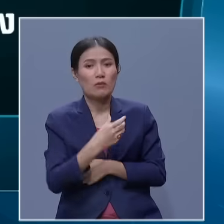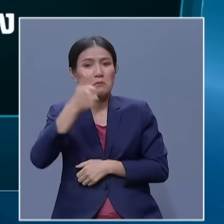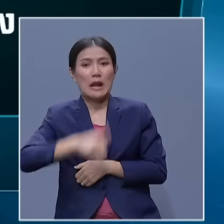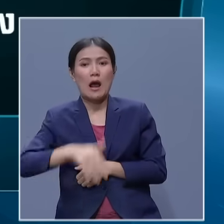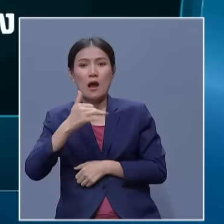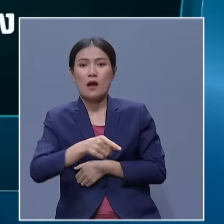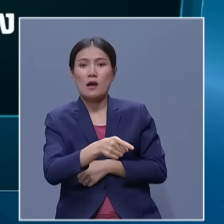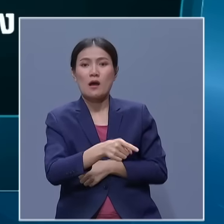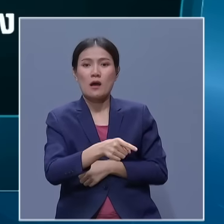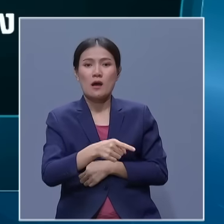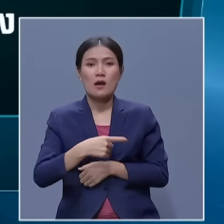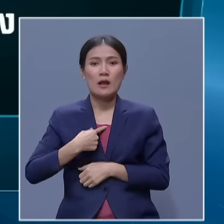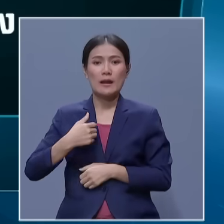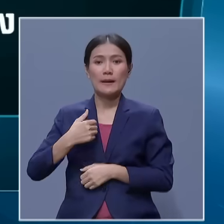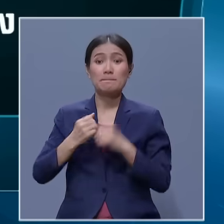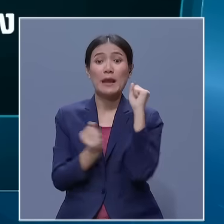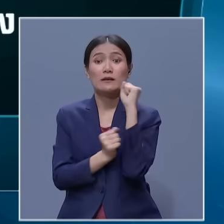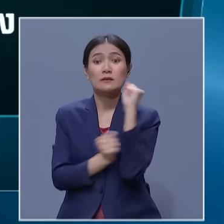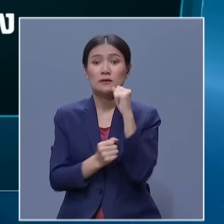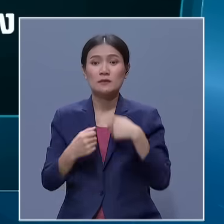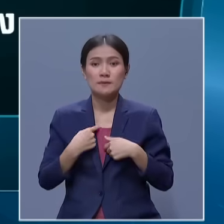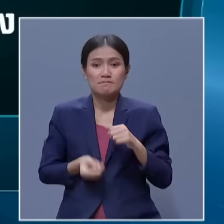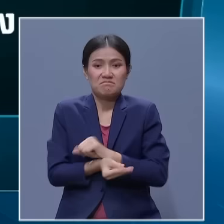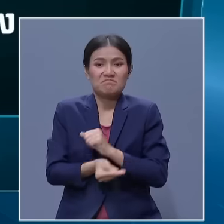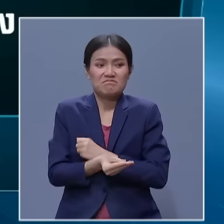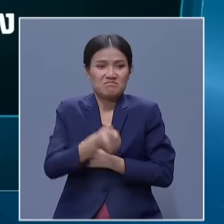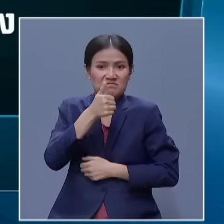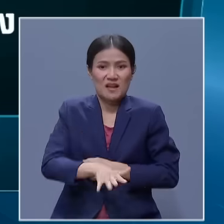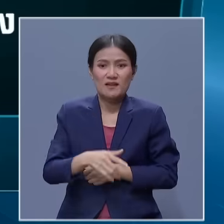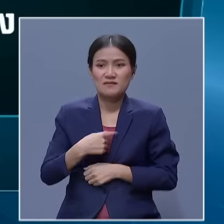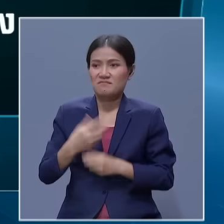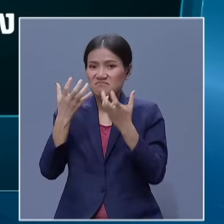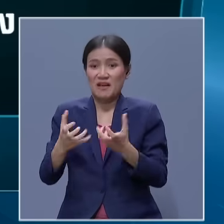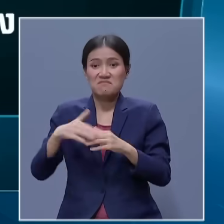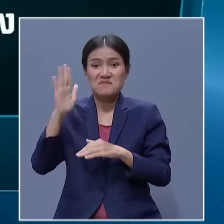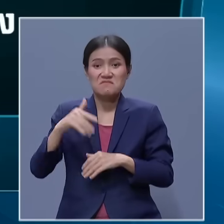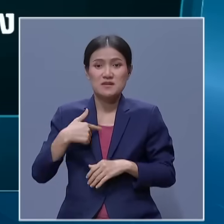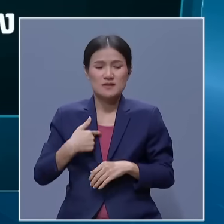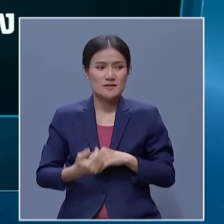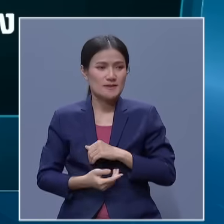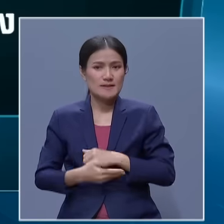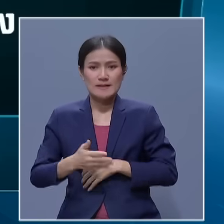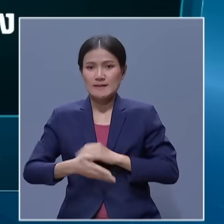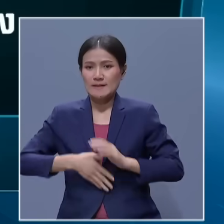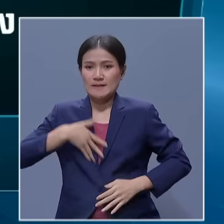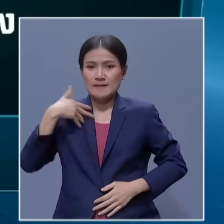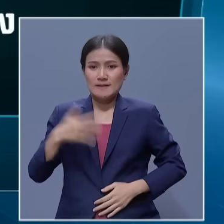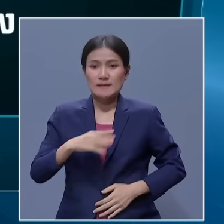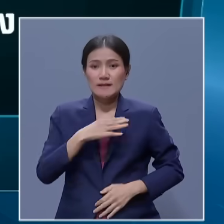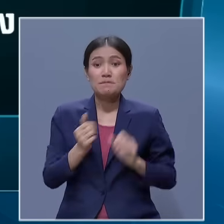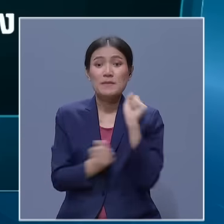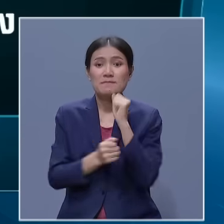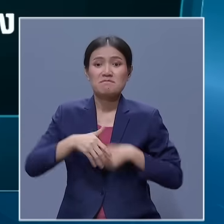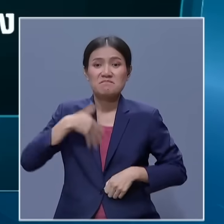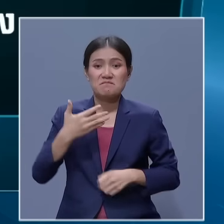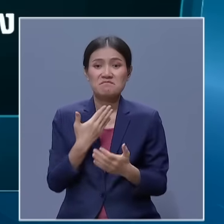ครับก็เลยทำให้พอขอจ่ายสวยไม่ได้แบกน้ำหนักเกินไม่ได้กำไรก็น้อยลงก็เป็นมูลเหตุ